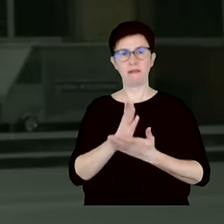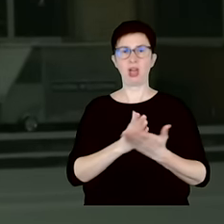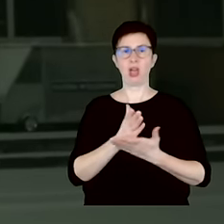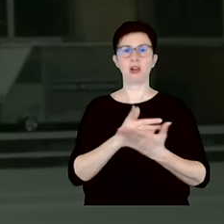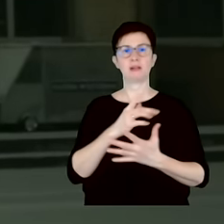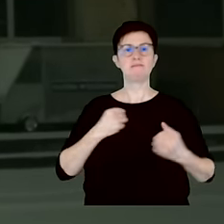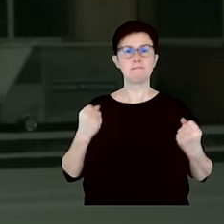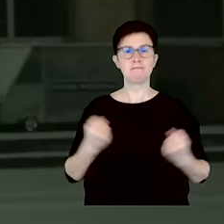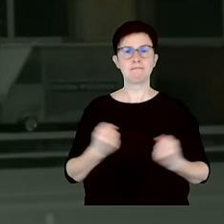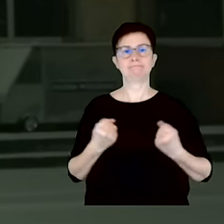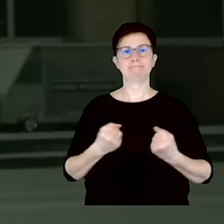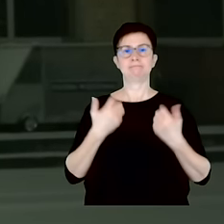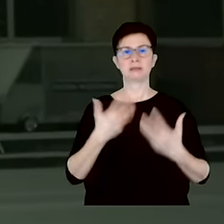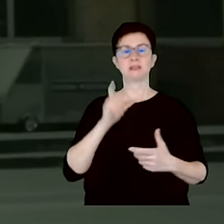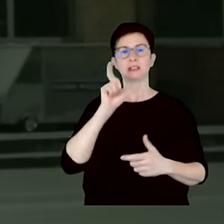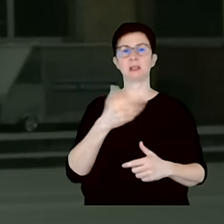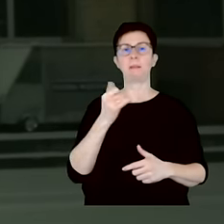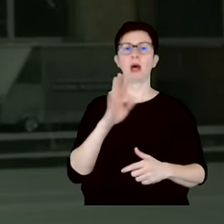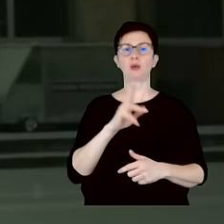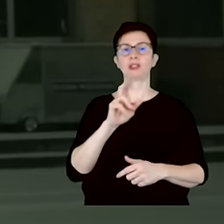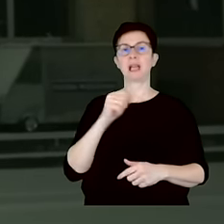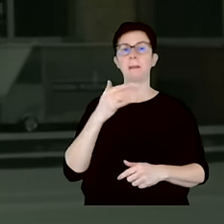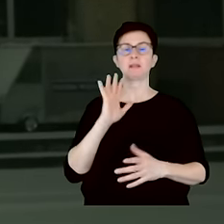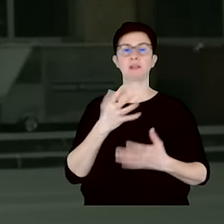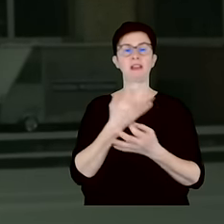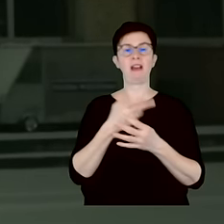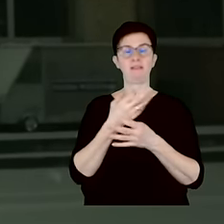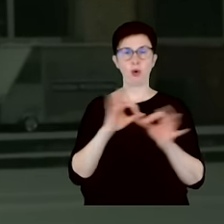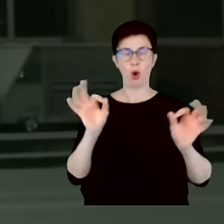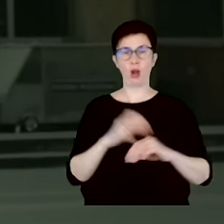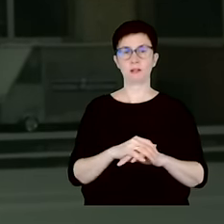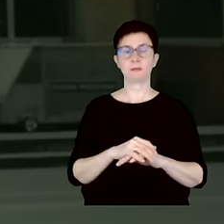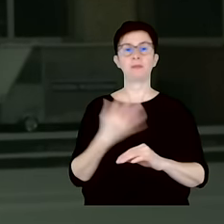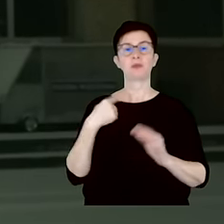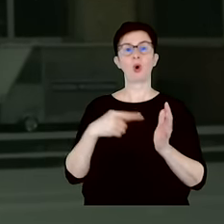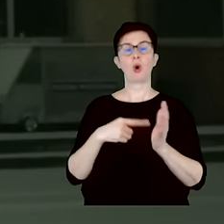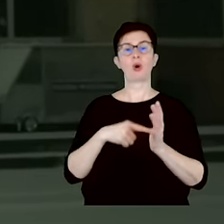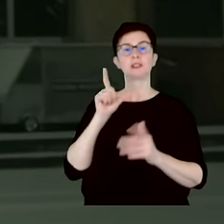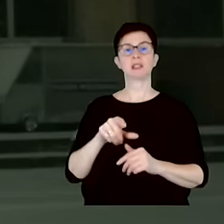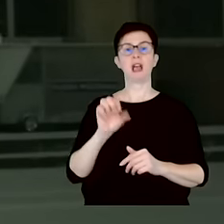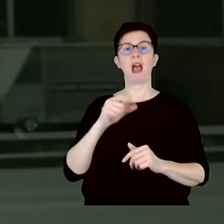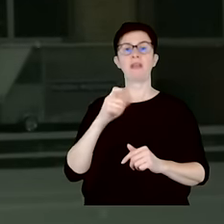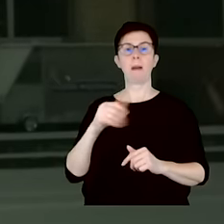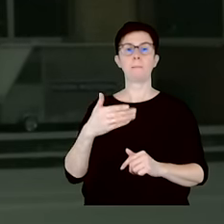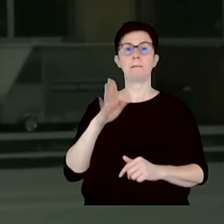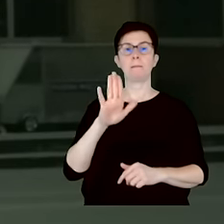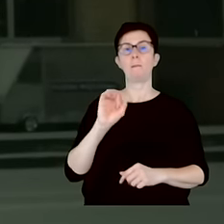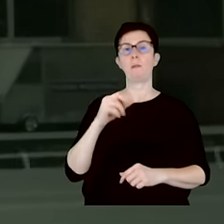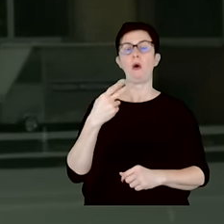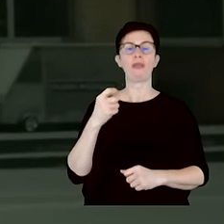Mariusz Kamiński wyjdzie na wolność. I mimo tych kroków, które podejmuje w ostatnim czasie Adam Bodnar, które nie zmierzają